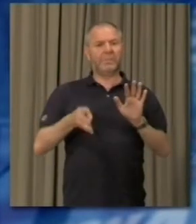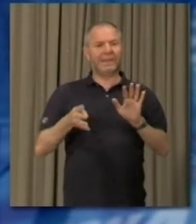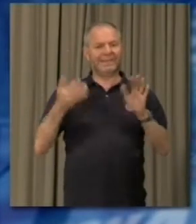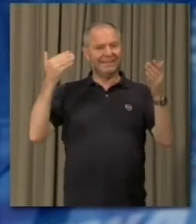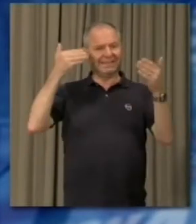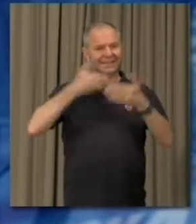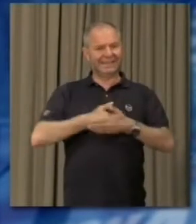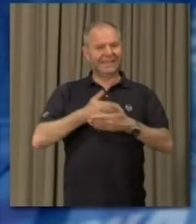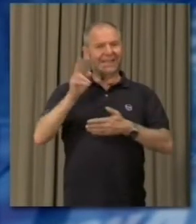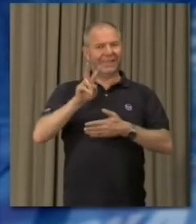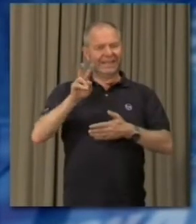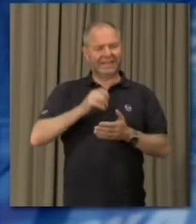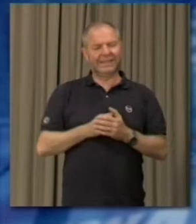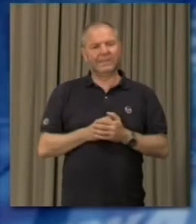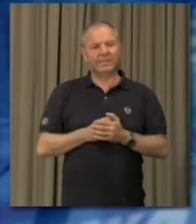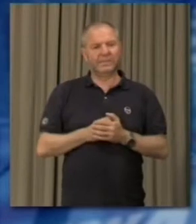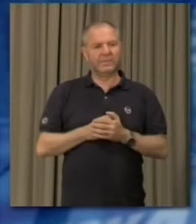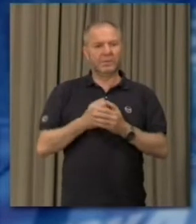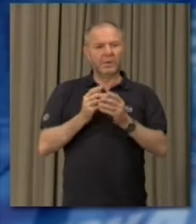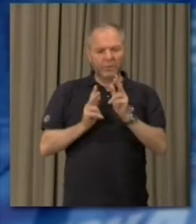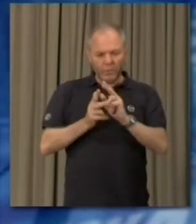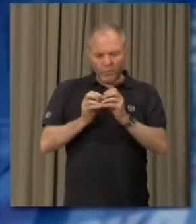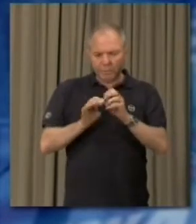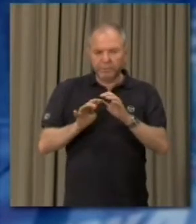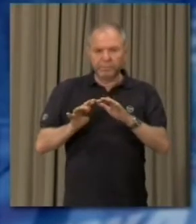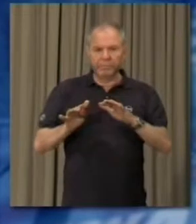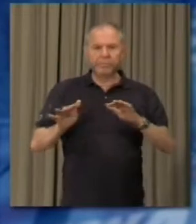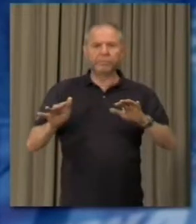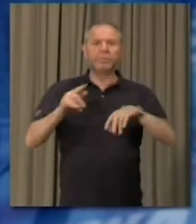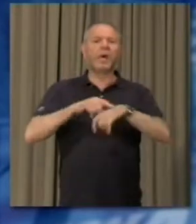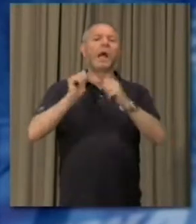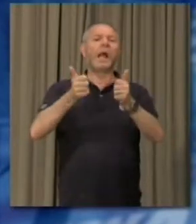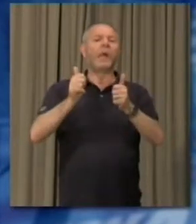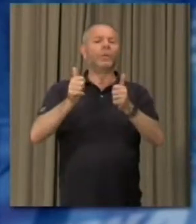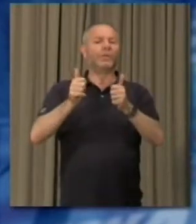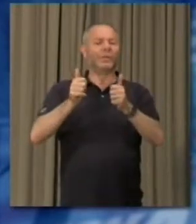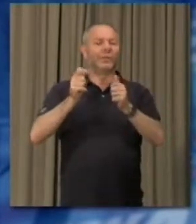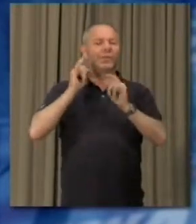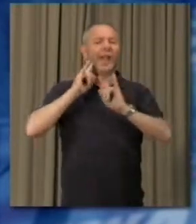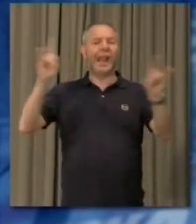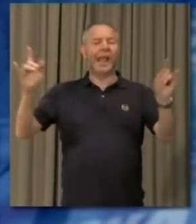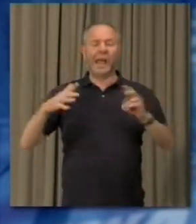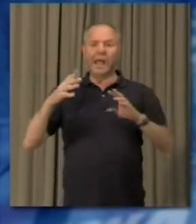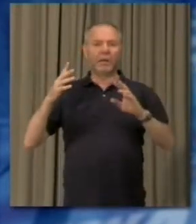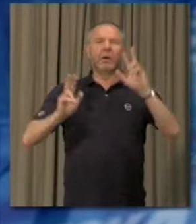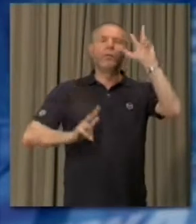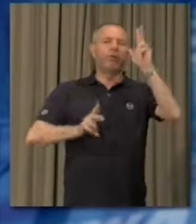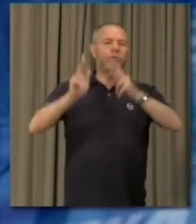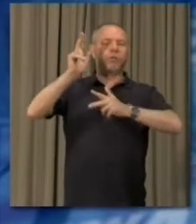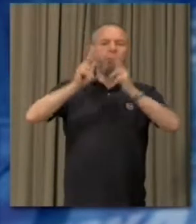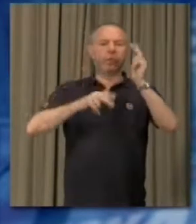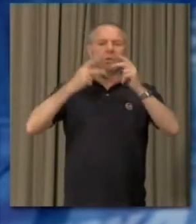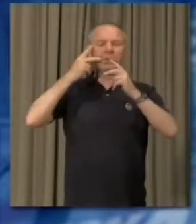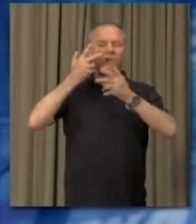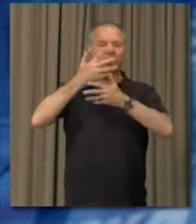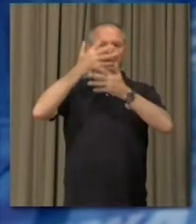di venerdì sera. Poi si sono propagate le 11 l'allarme, in quanto le fiamme hanno raggiunto un'altezza tale che erano visibili da